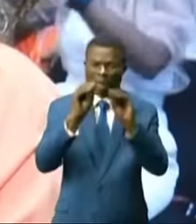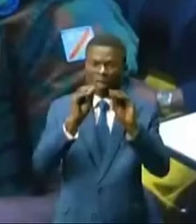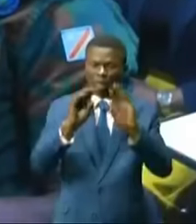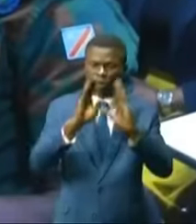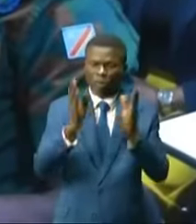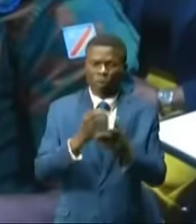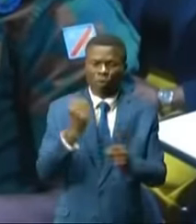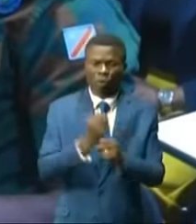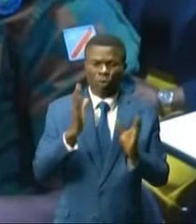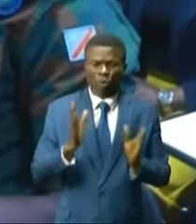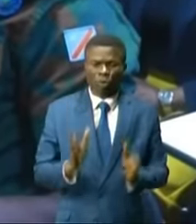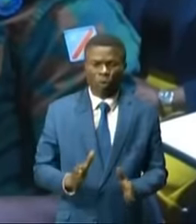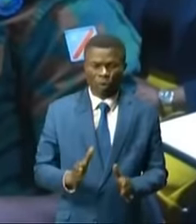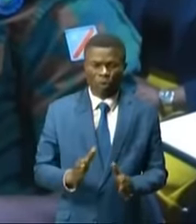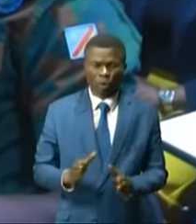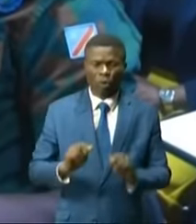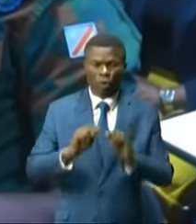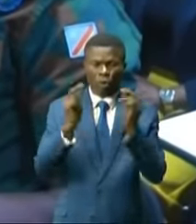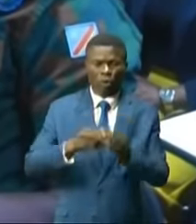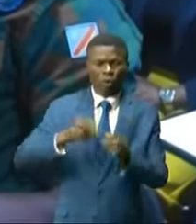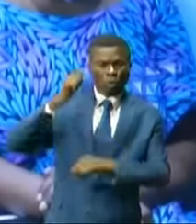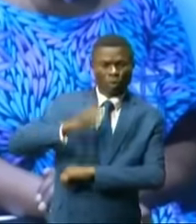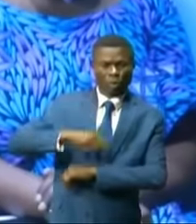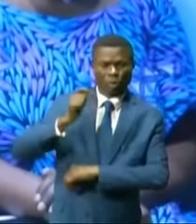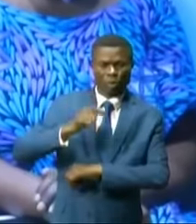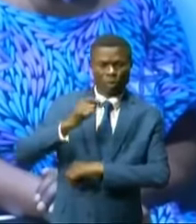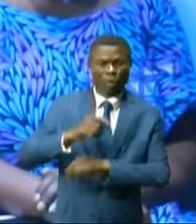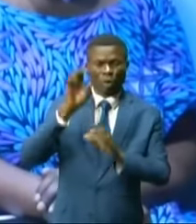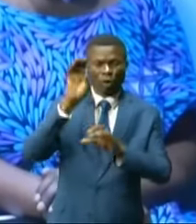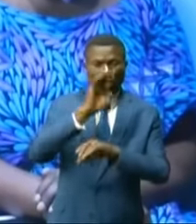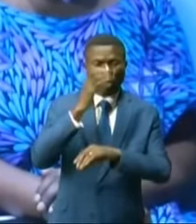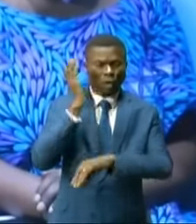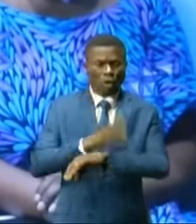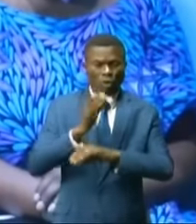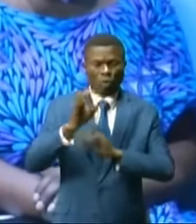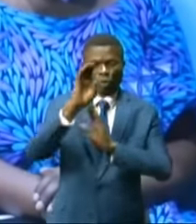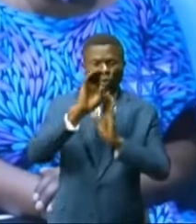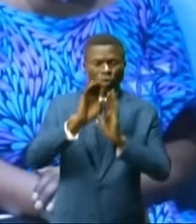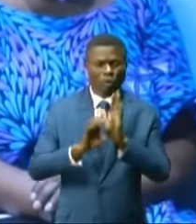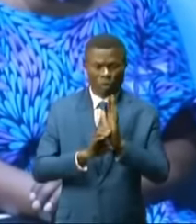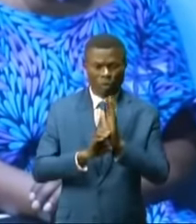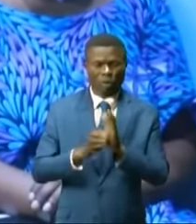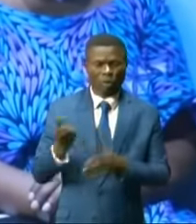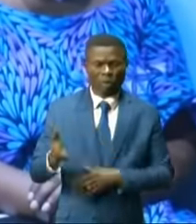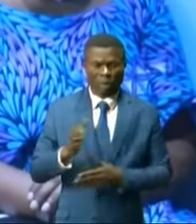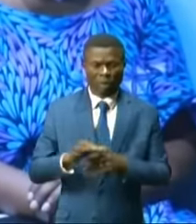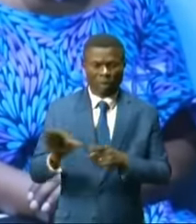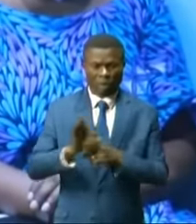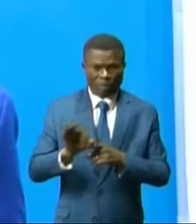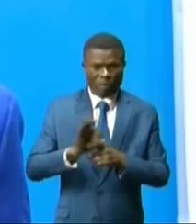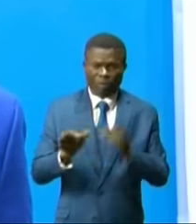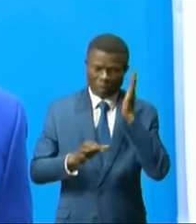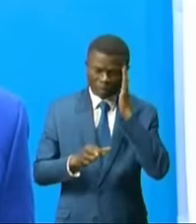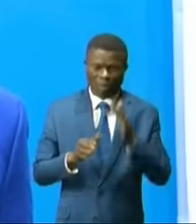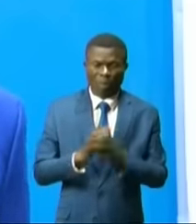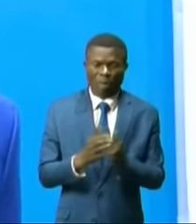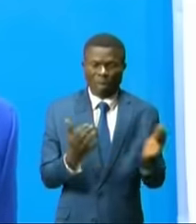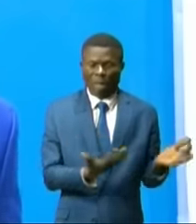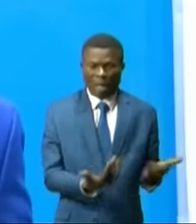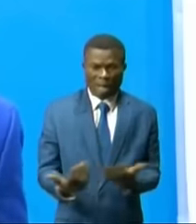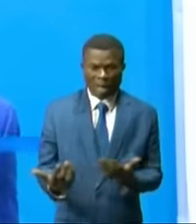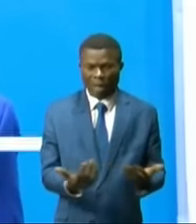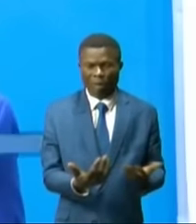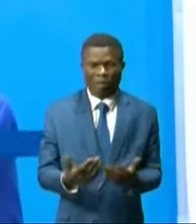le personnel de cet organe technique du Conseil supérieur de la magistrature. Cette formation en informatique, je l'ai